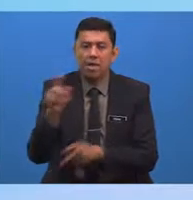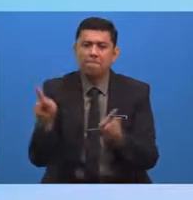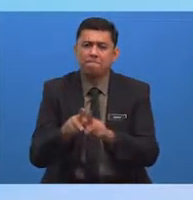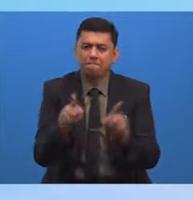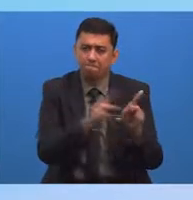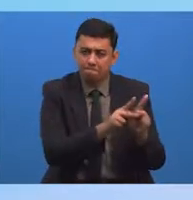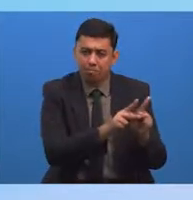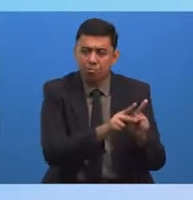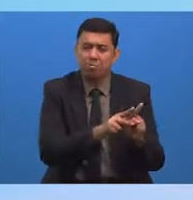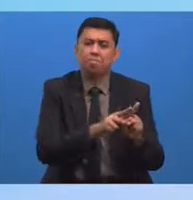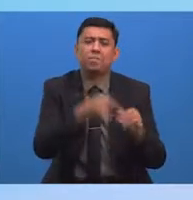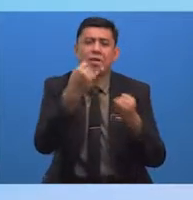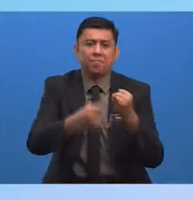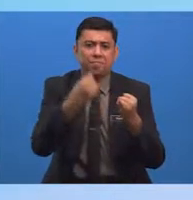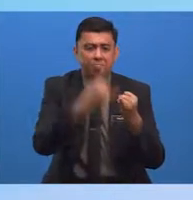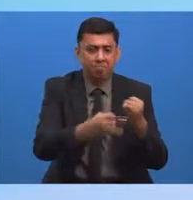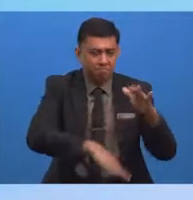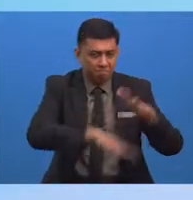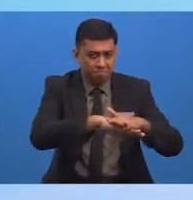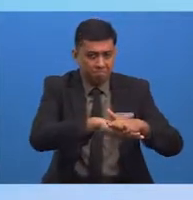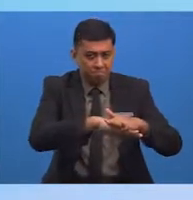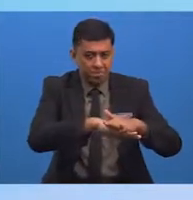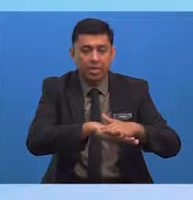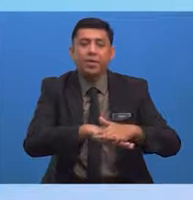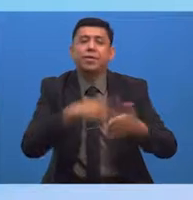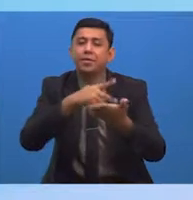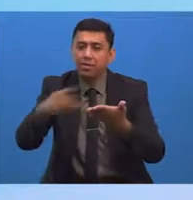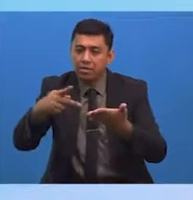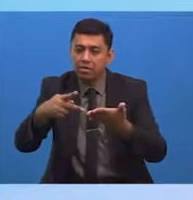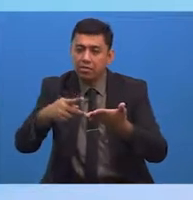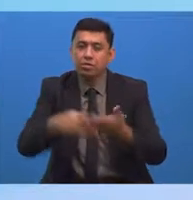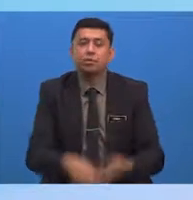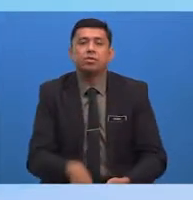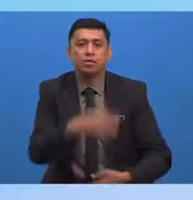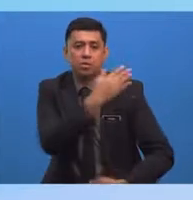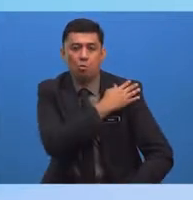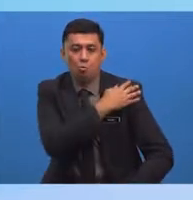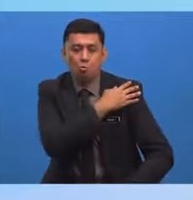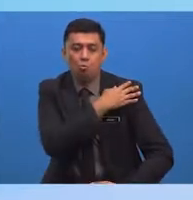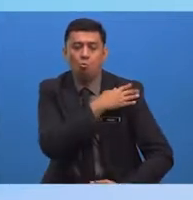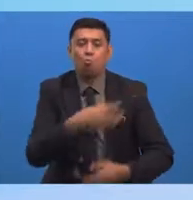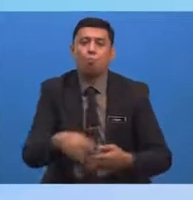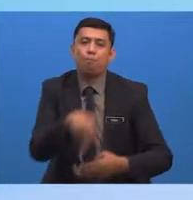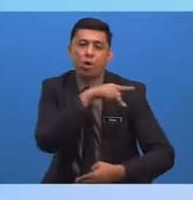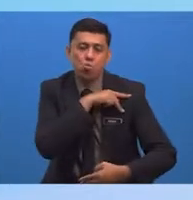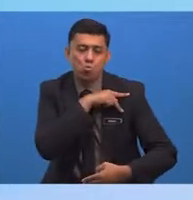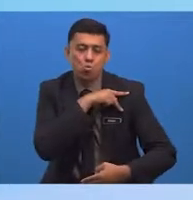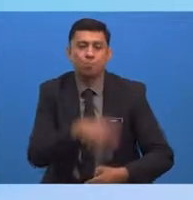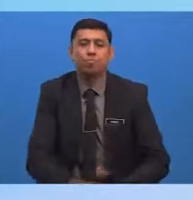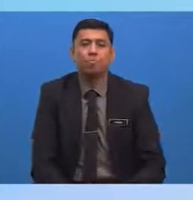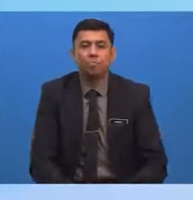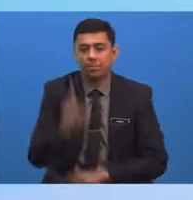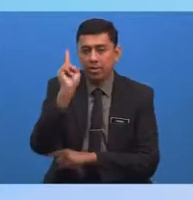kampung. Pentadbiran pada peringkat kampung diperkemas melalui jawatan penghulu yang menjadi ketua